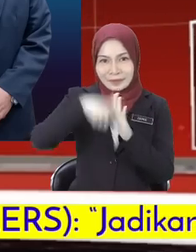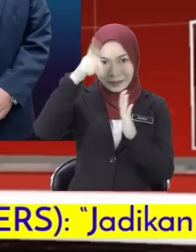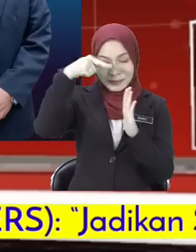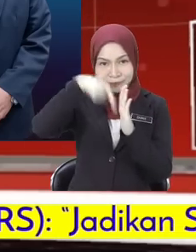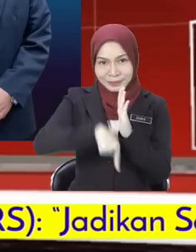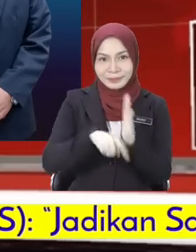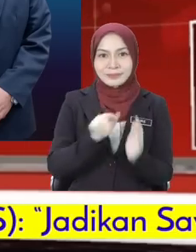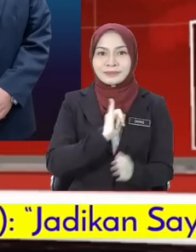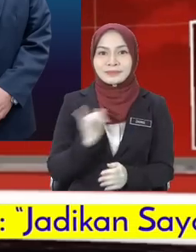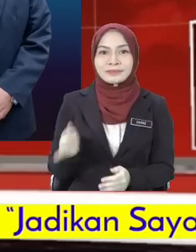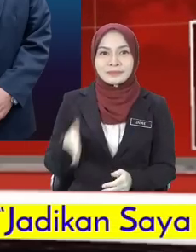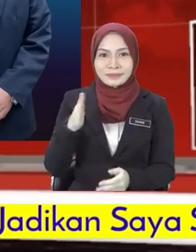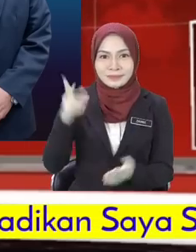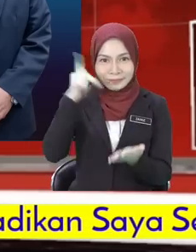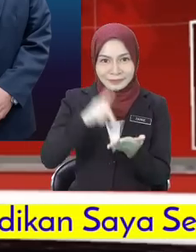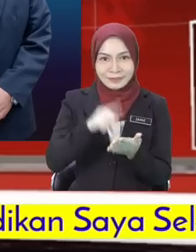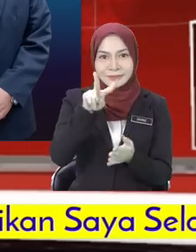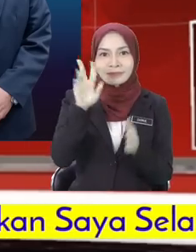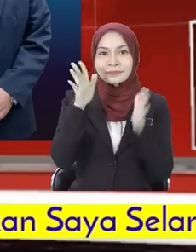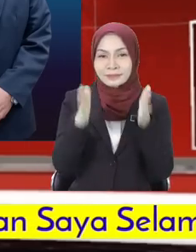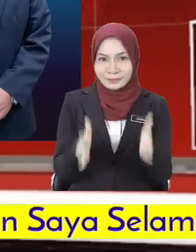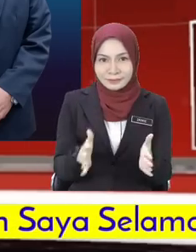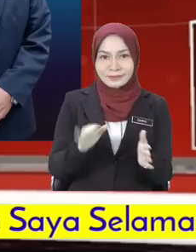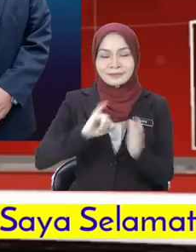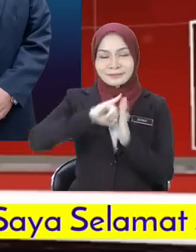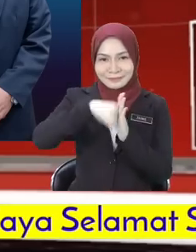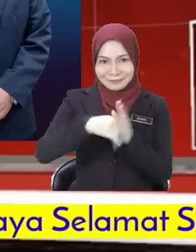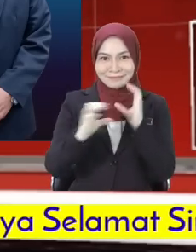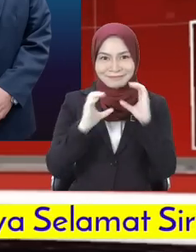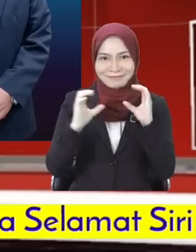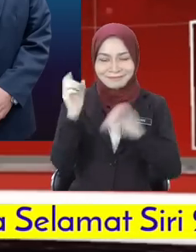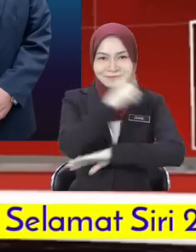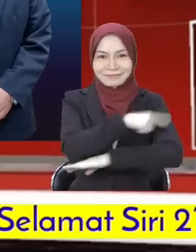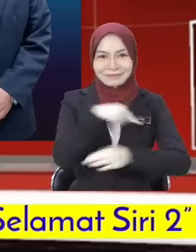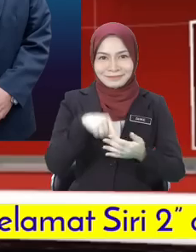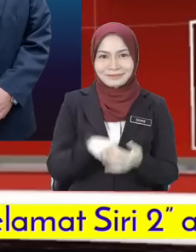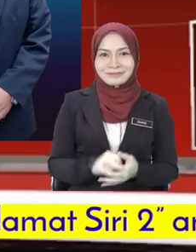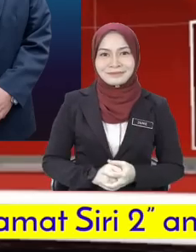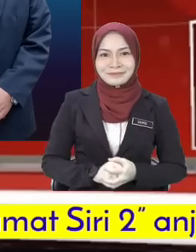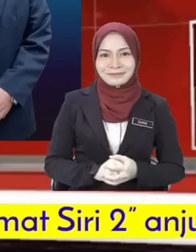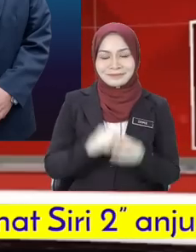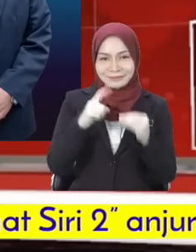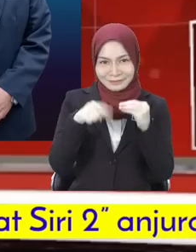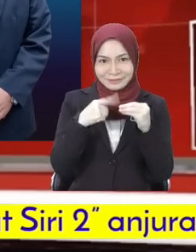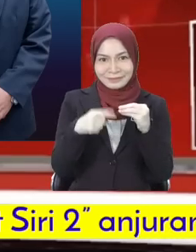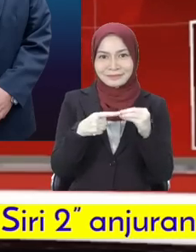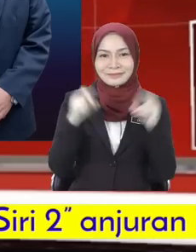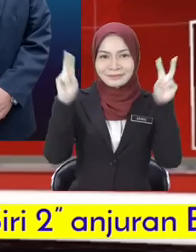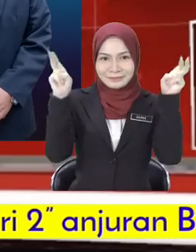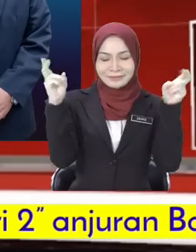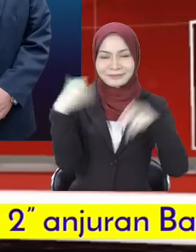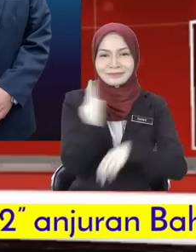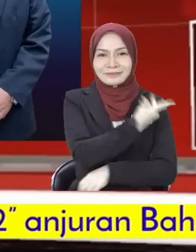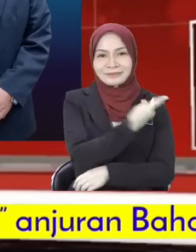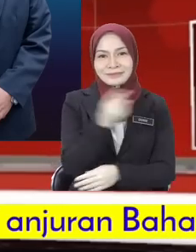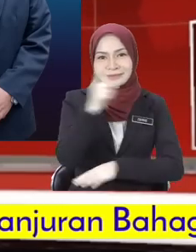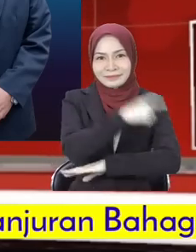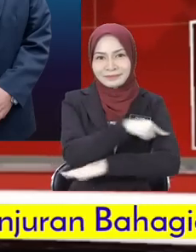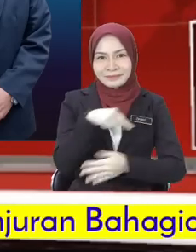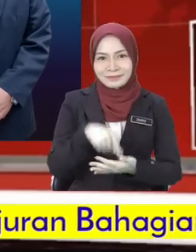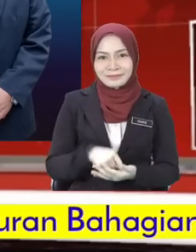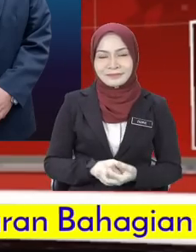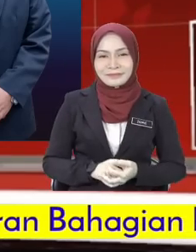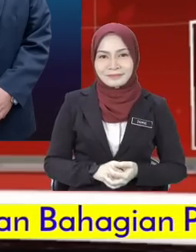dua orang ahli panel kita yang akan berkongsi pengetahuan dan pengalaman mereka berkaitan dengan tajuk kita pada hari ini